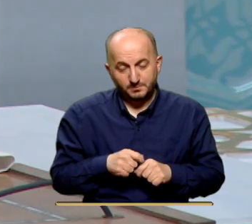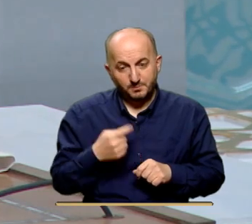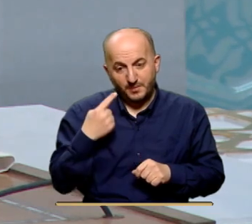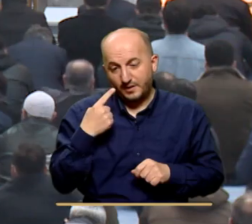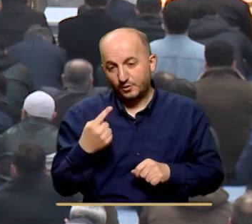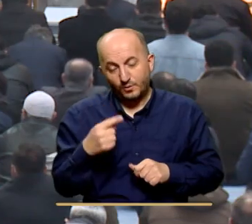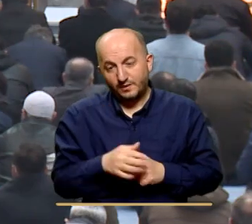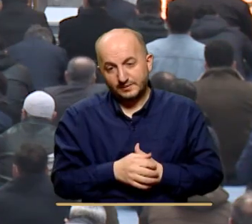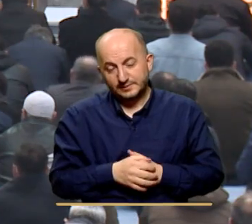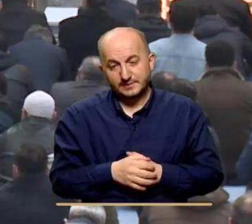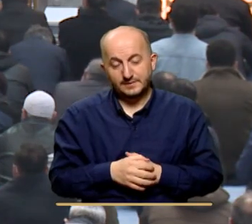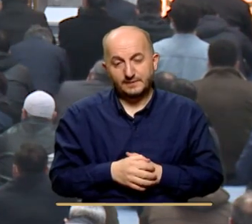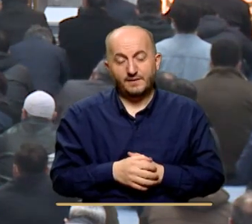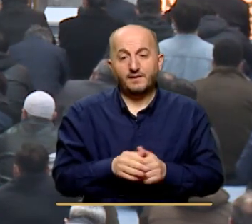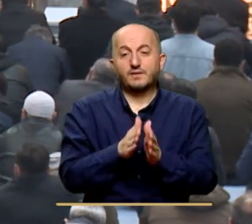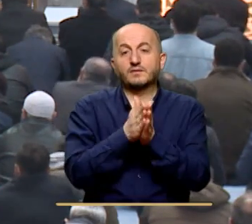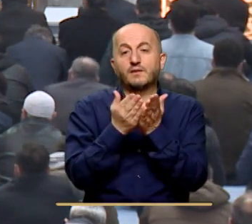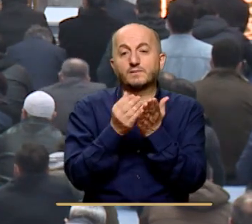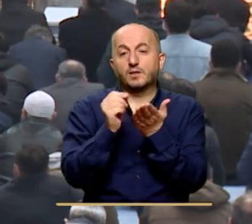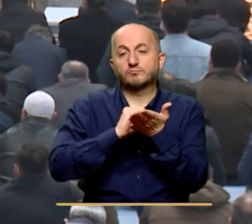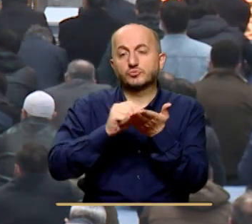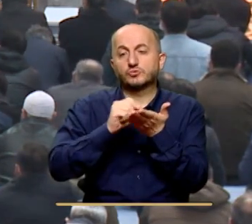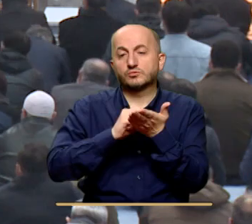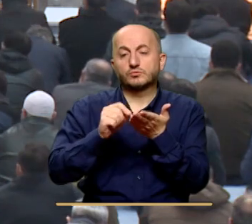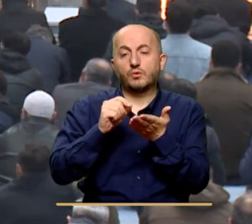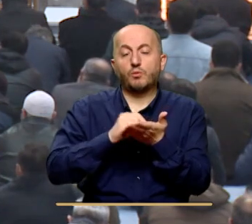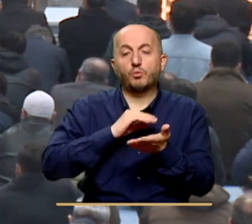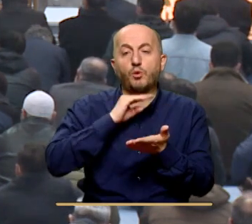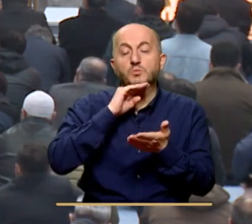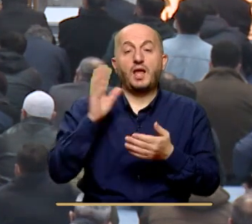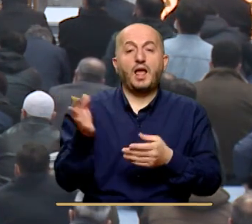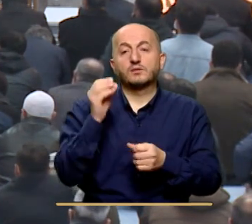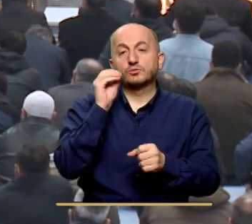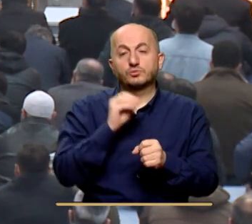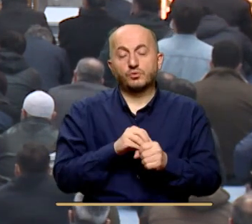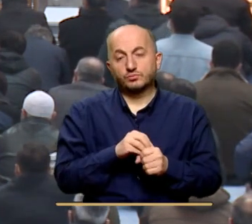bakıyorlar ki defter epeyce dolu. Ama en sonunda